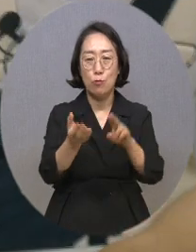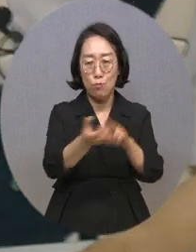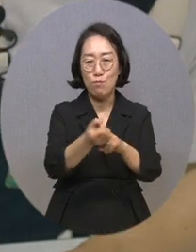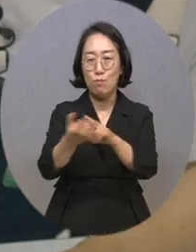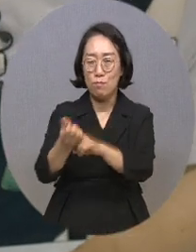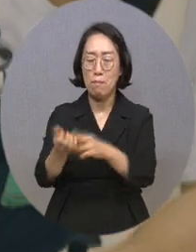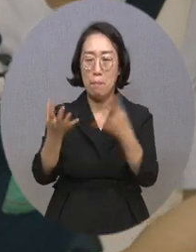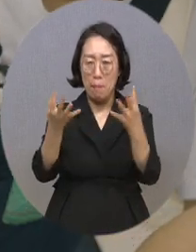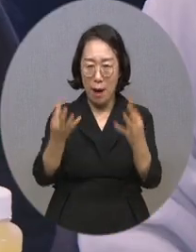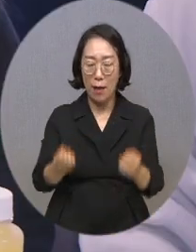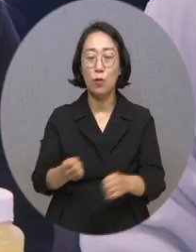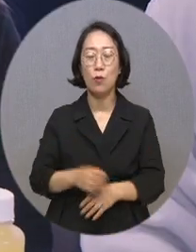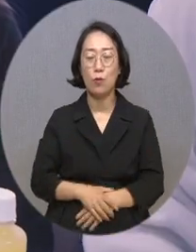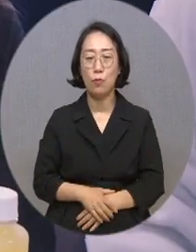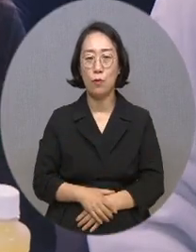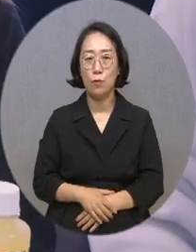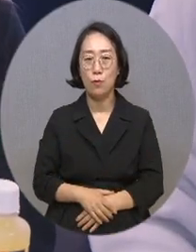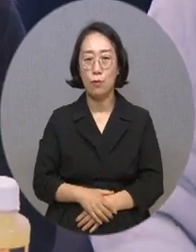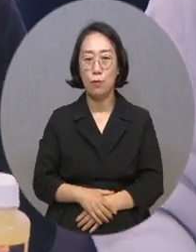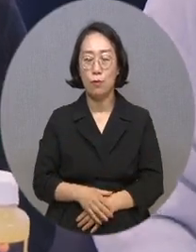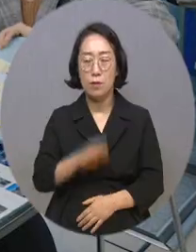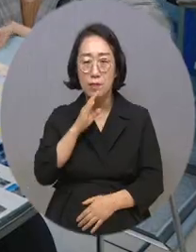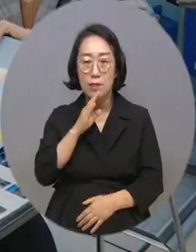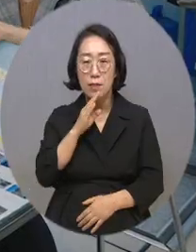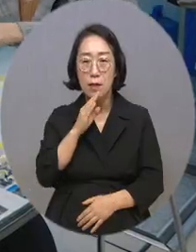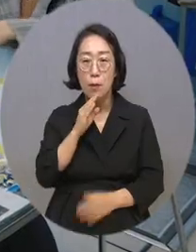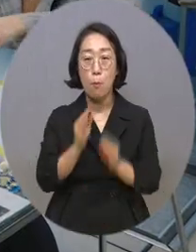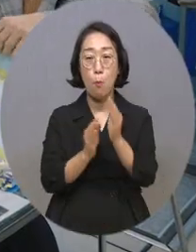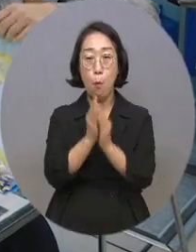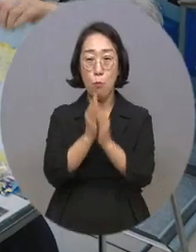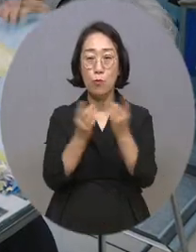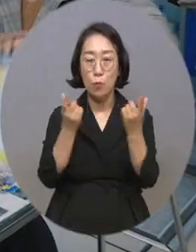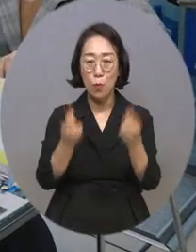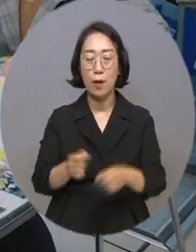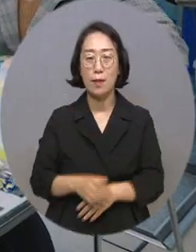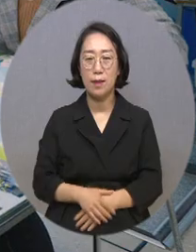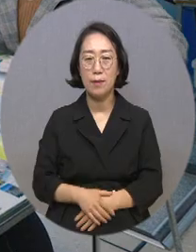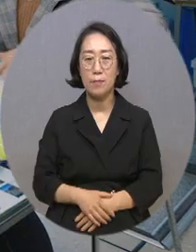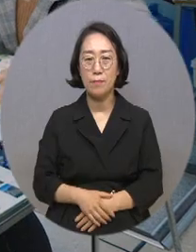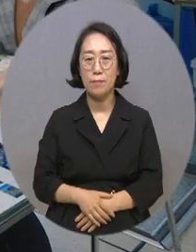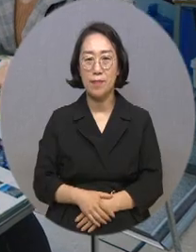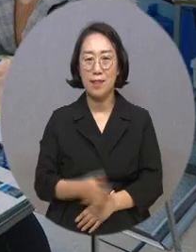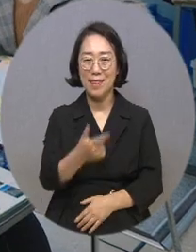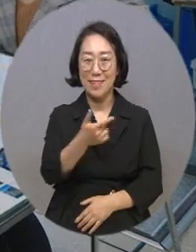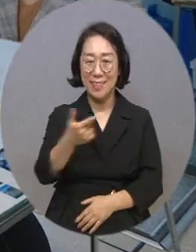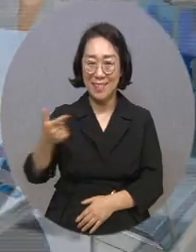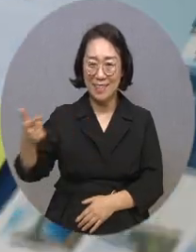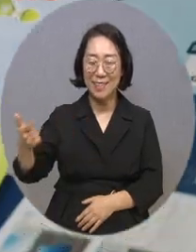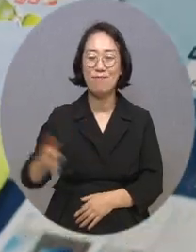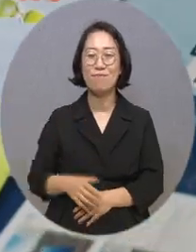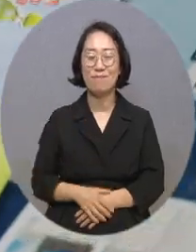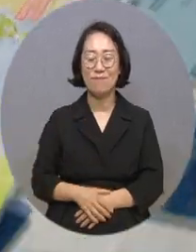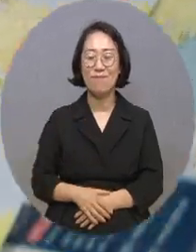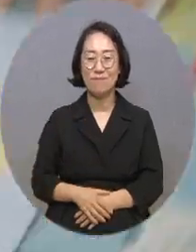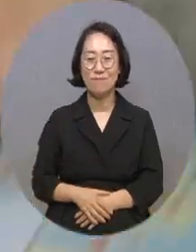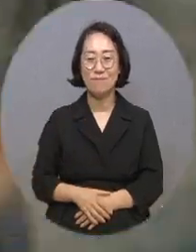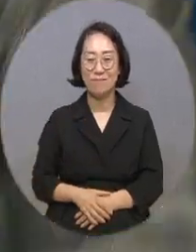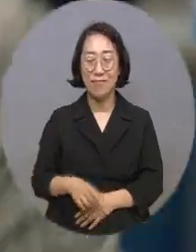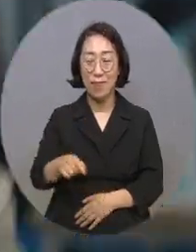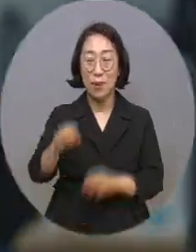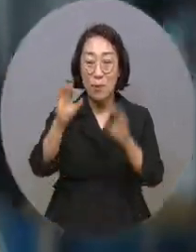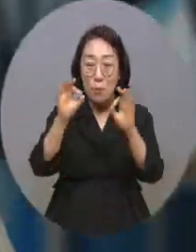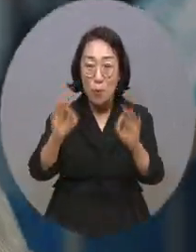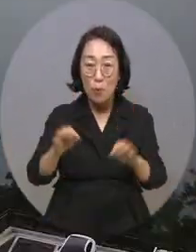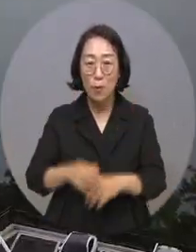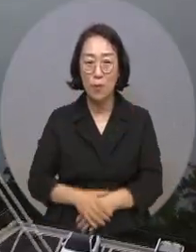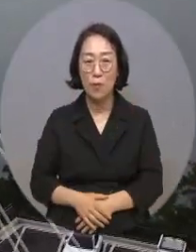많더라고요. 남해는 보물섬이다. 대한민국의 보물이죠, 남해는. 아, 딱 넓다, 넓어. 아, 크다, 크. 여기 보면은